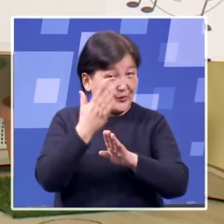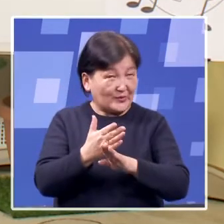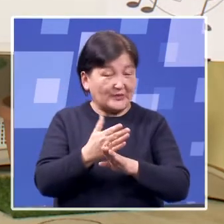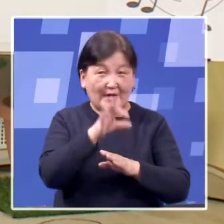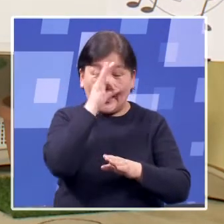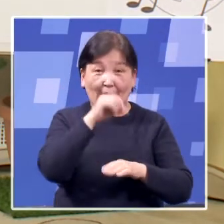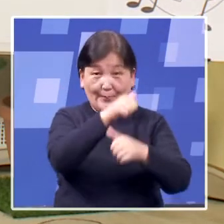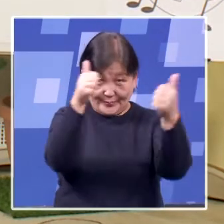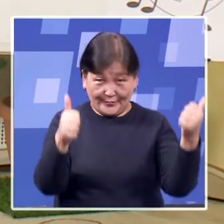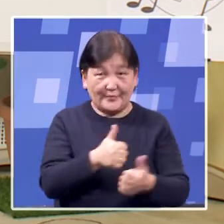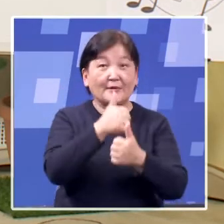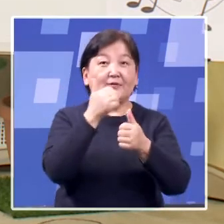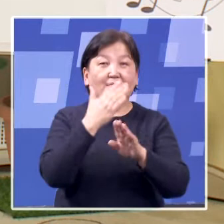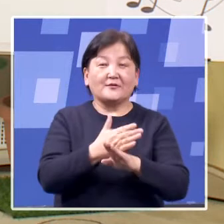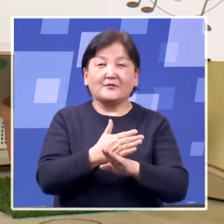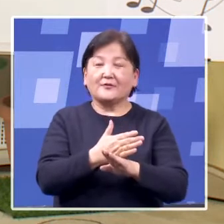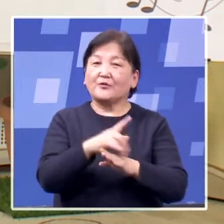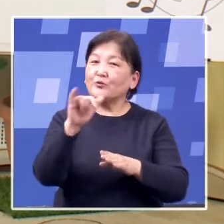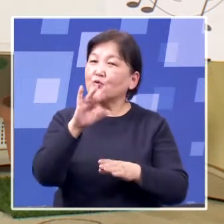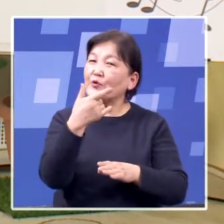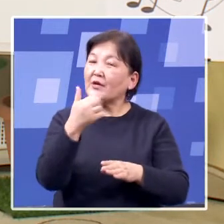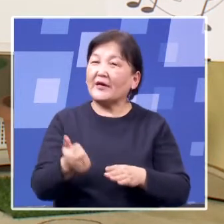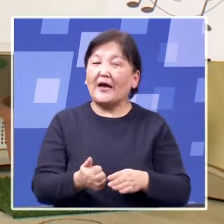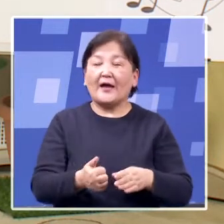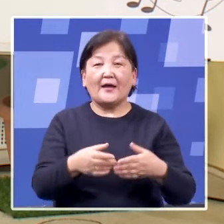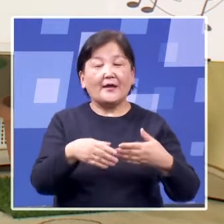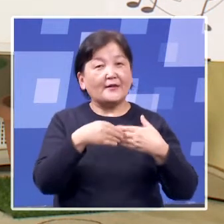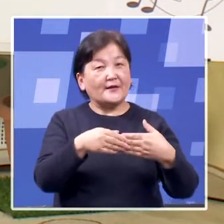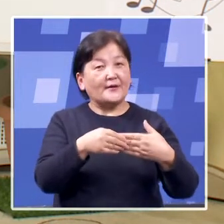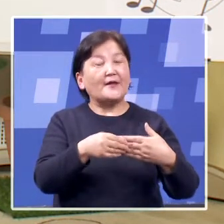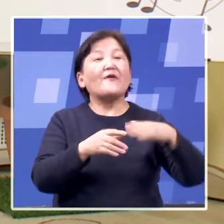Зургаа бүсэд зургийнхаа хажууд авчиж үлгэе.